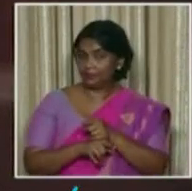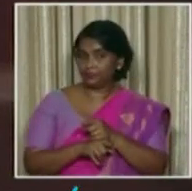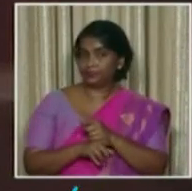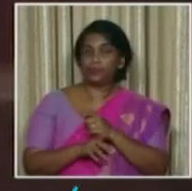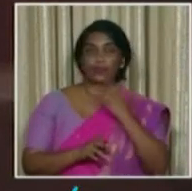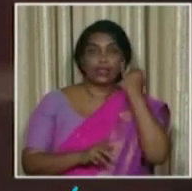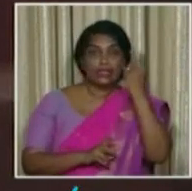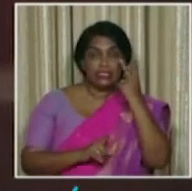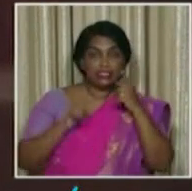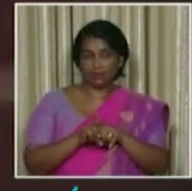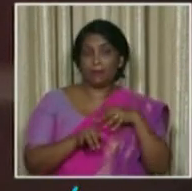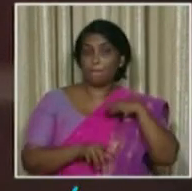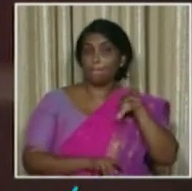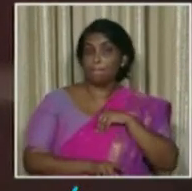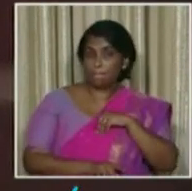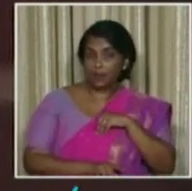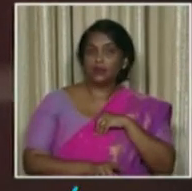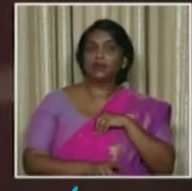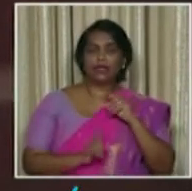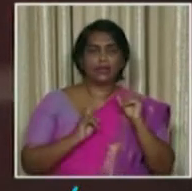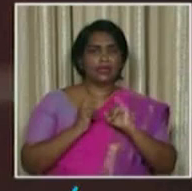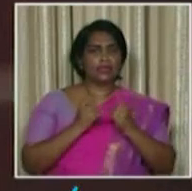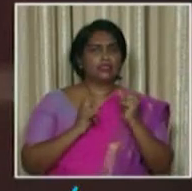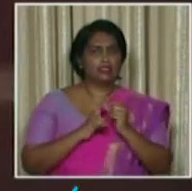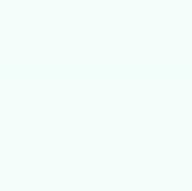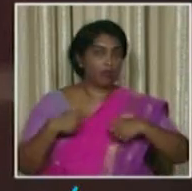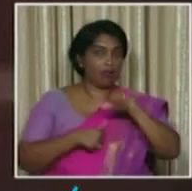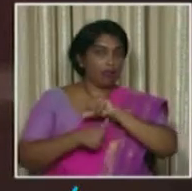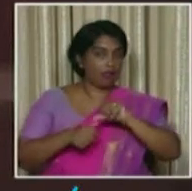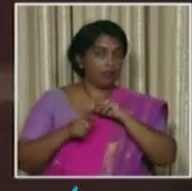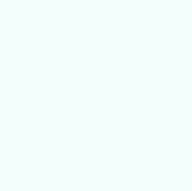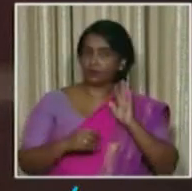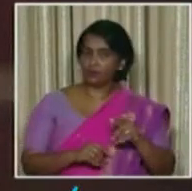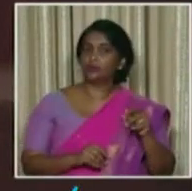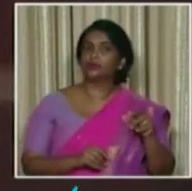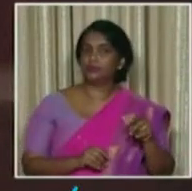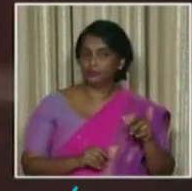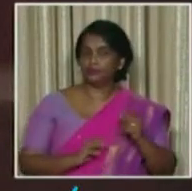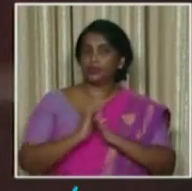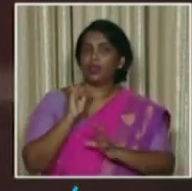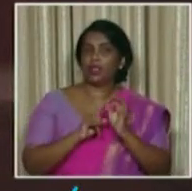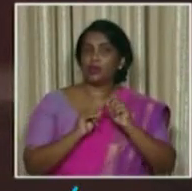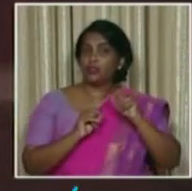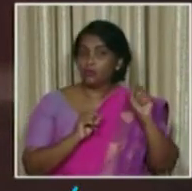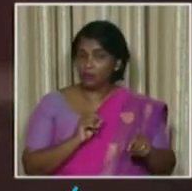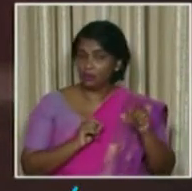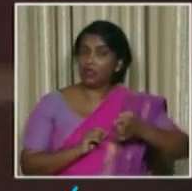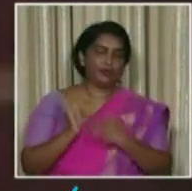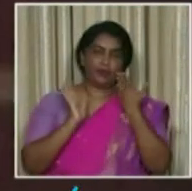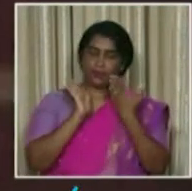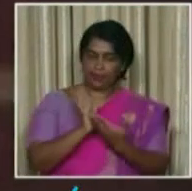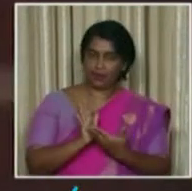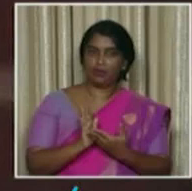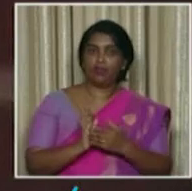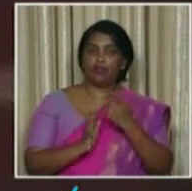සිංගප්පූරු අධිකරණයේ නඩු පැවරුවේ ස්පාක් හැල්මෝ නීතිඥ ආයතනයේ උපදෙස් මත අමාත්‍ය මණ්ඩලයේ අනුමැතිය ලබාගෙන